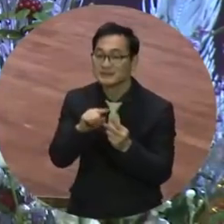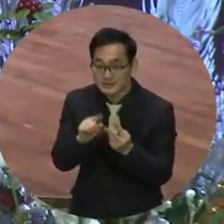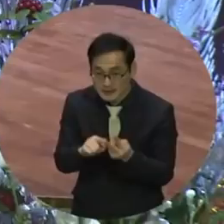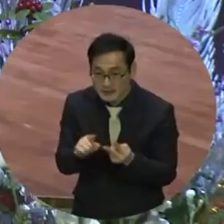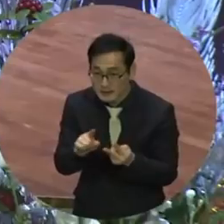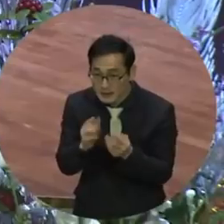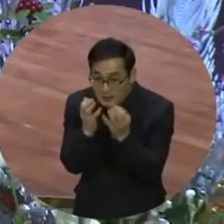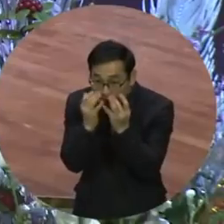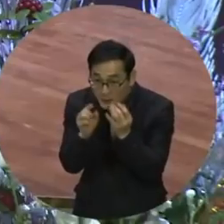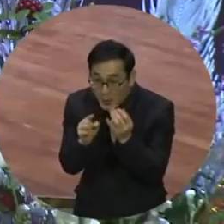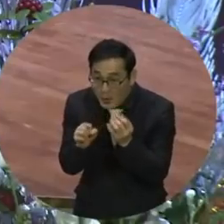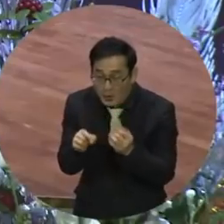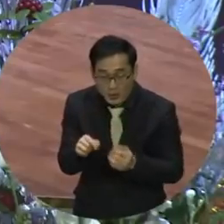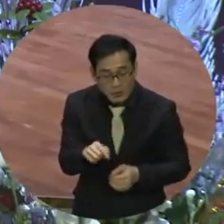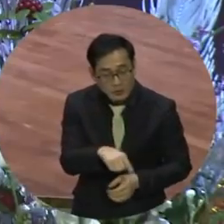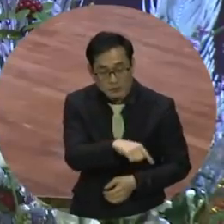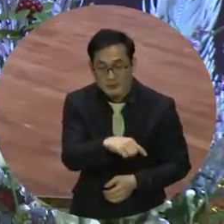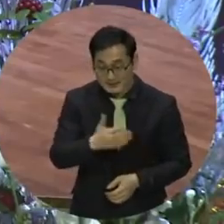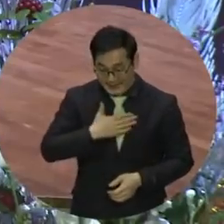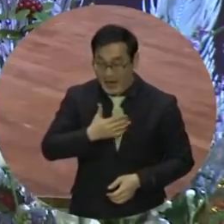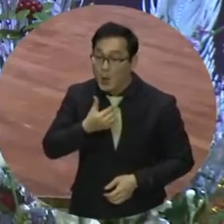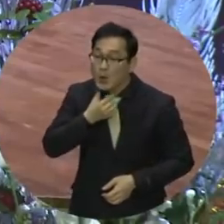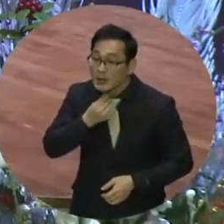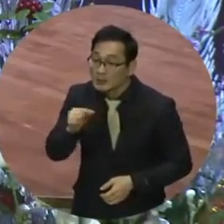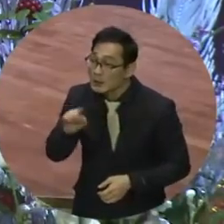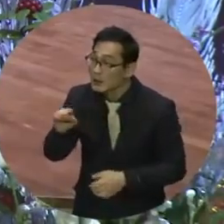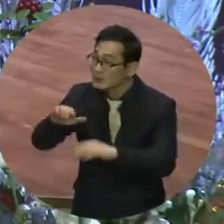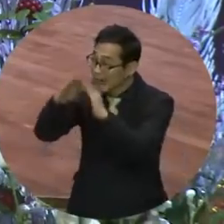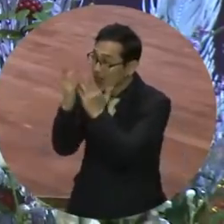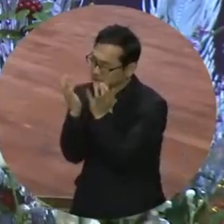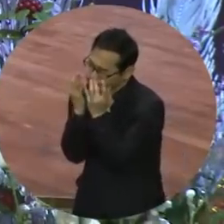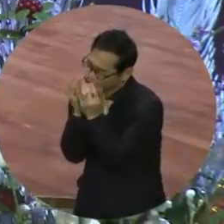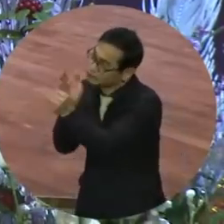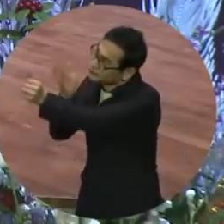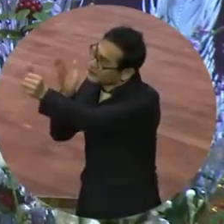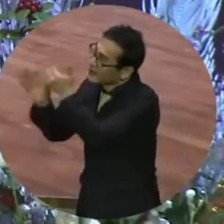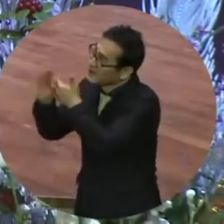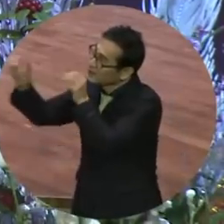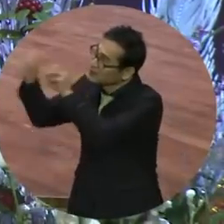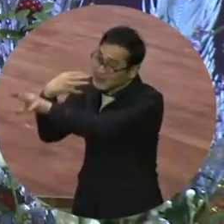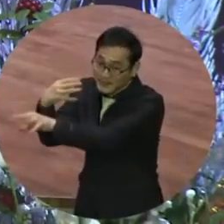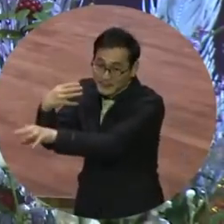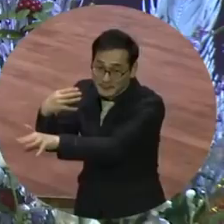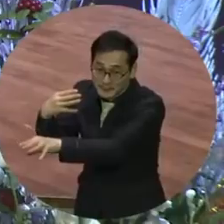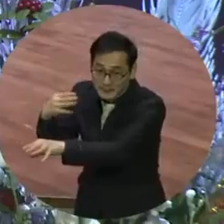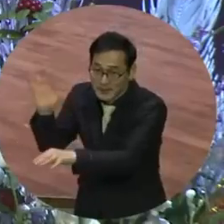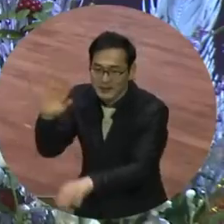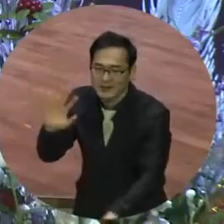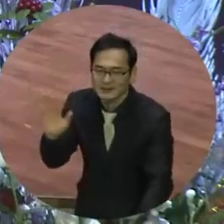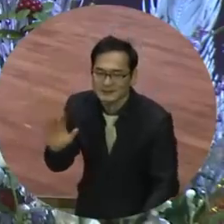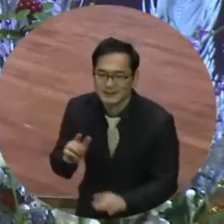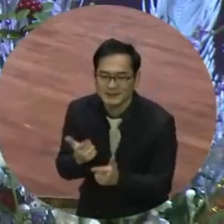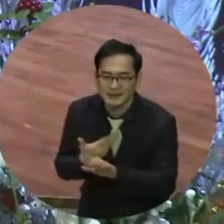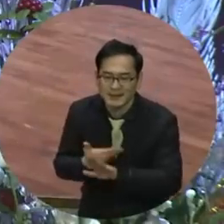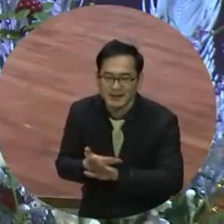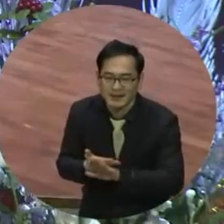무엇이든지 내가 원하는 바라는 것 무엇이든지 원하는 대로 구하면 응답된다는 말이 아니에요. 예수님께서는요